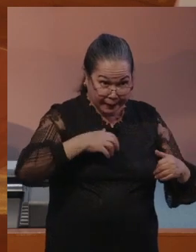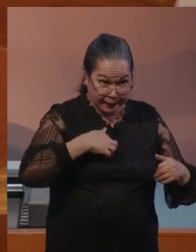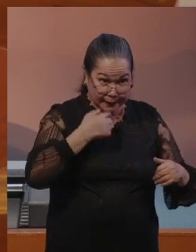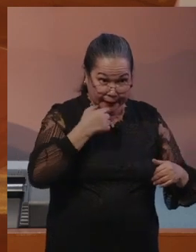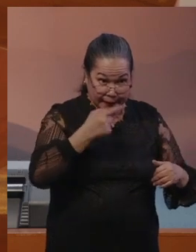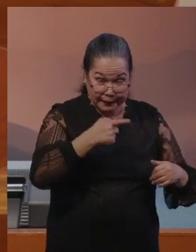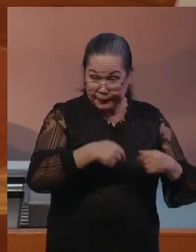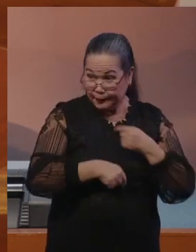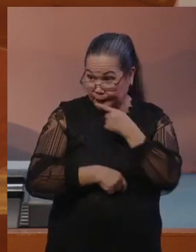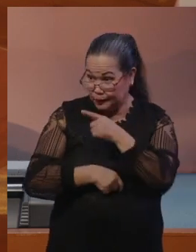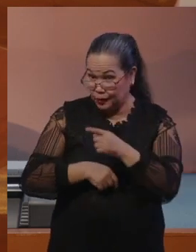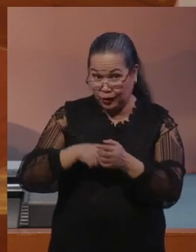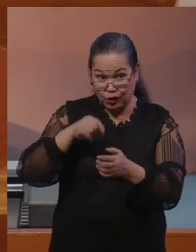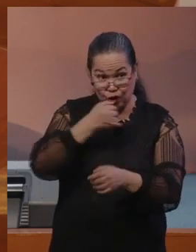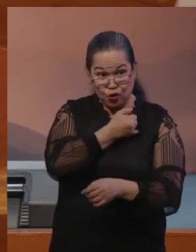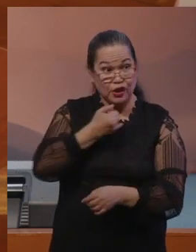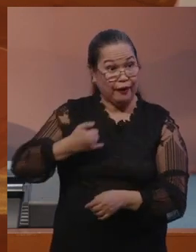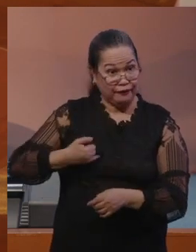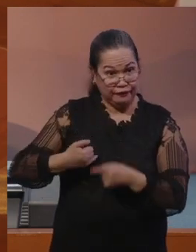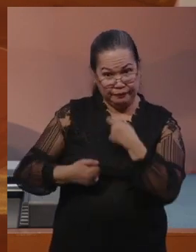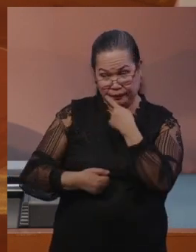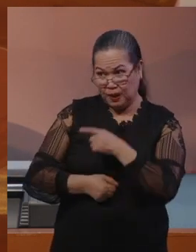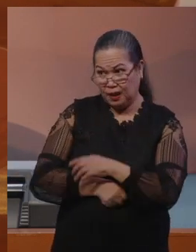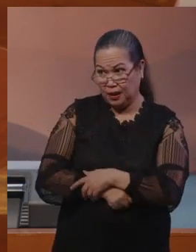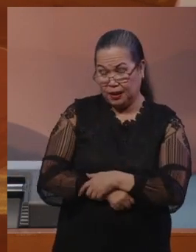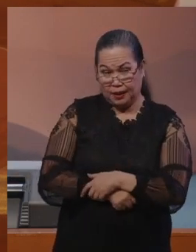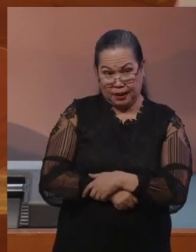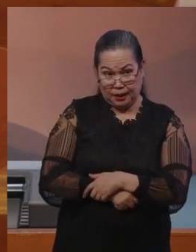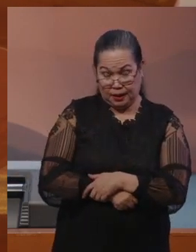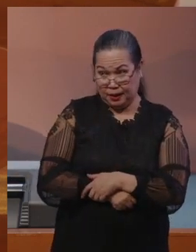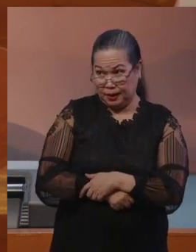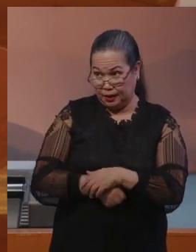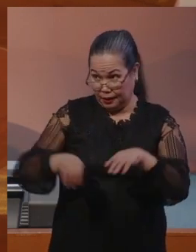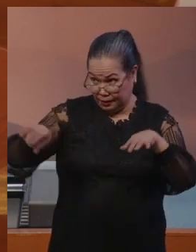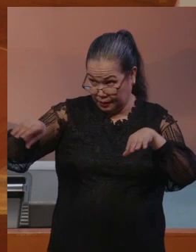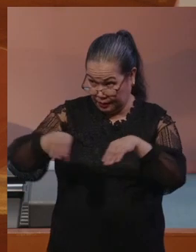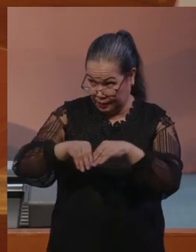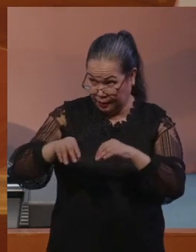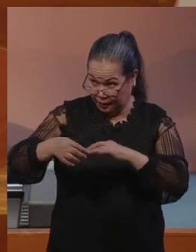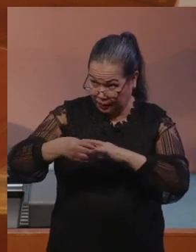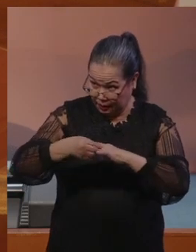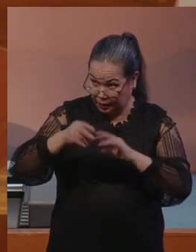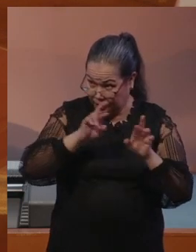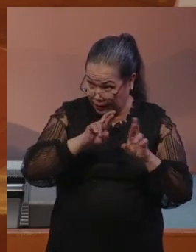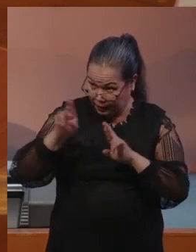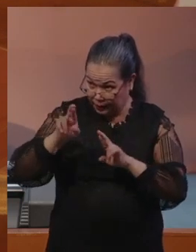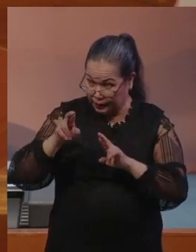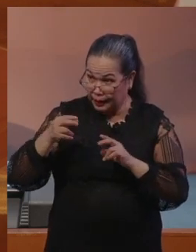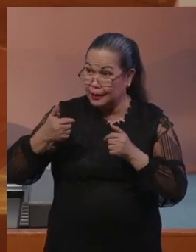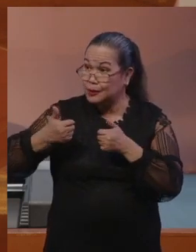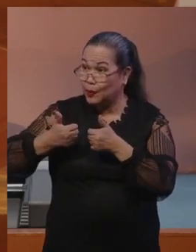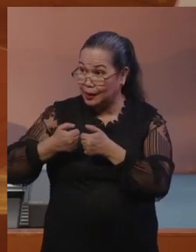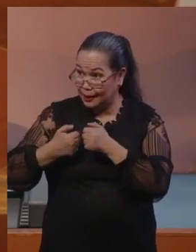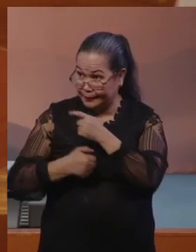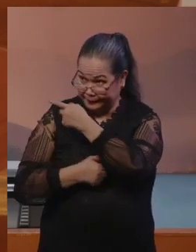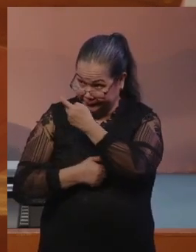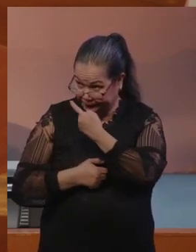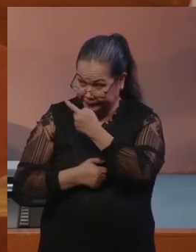mo sa iyong fiancé, no? Kayo na merong na-engaged na, kung sabihin ng girlfriend nyo sa inyo,